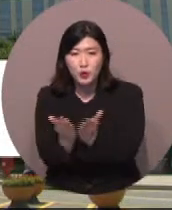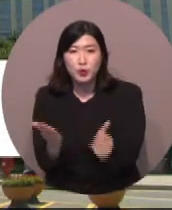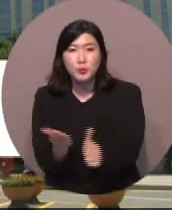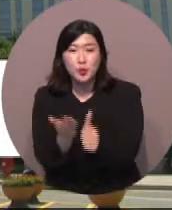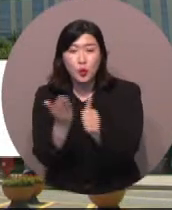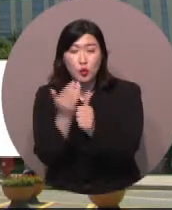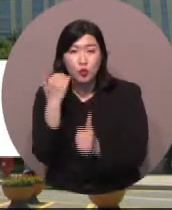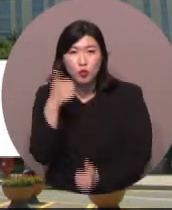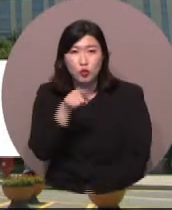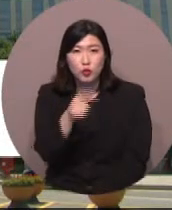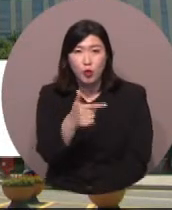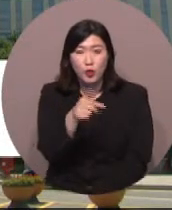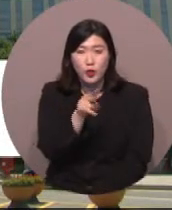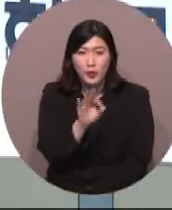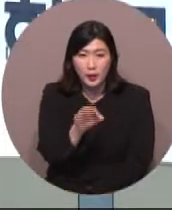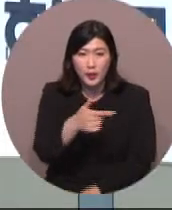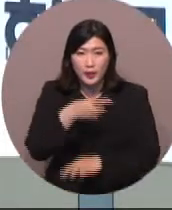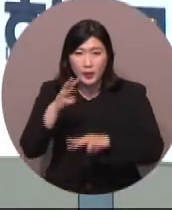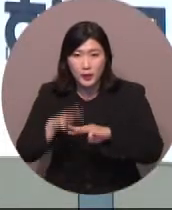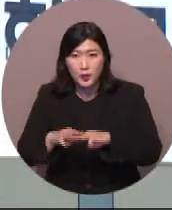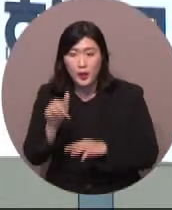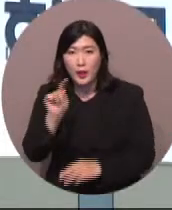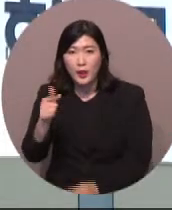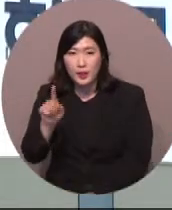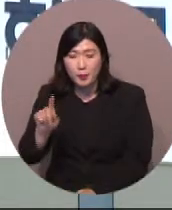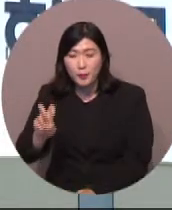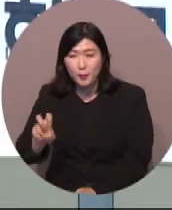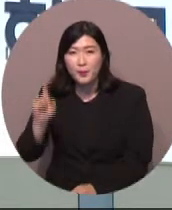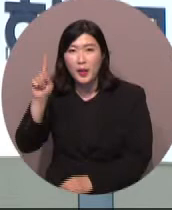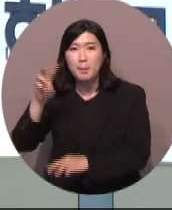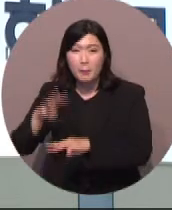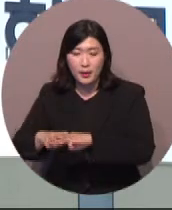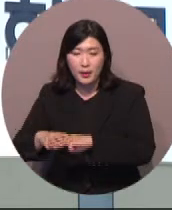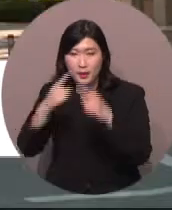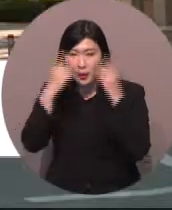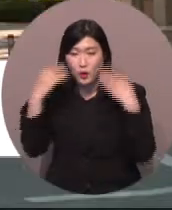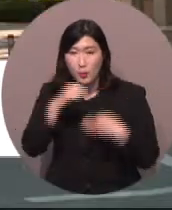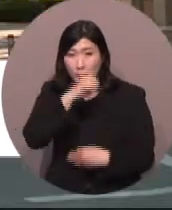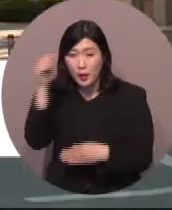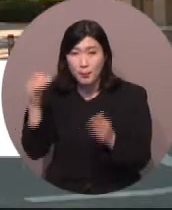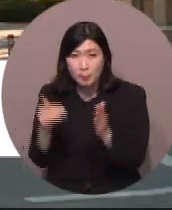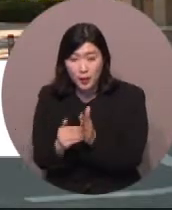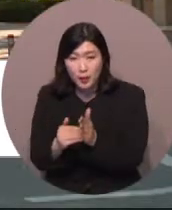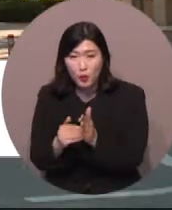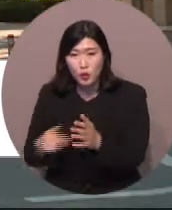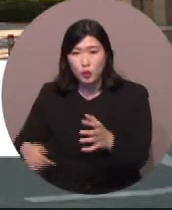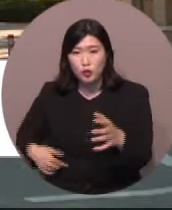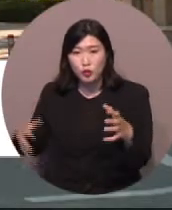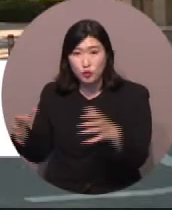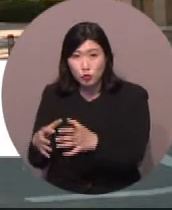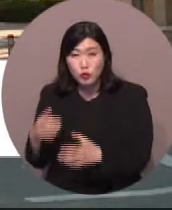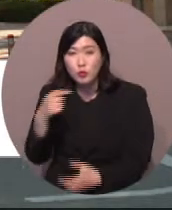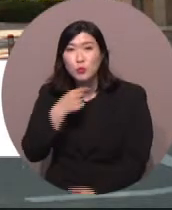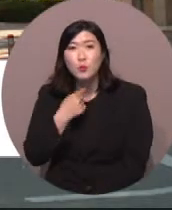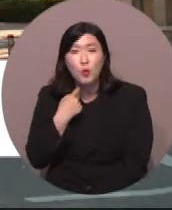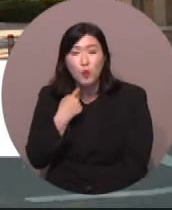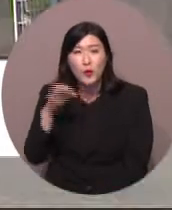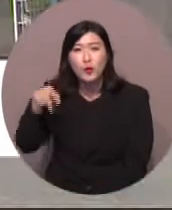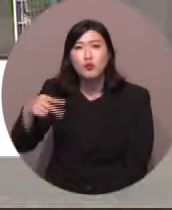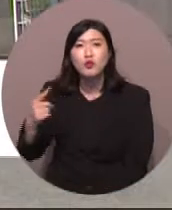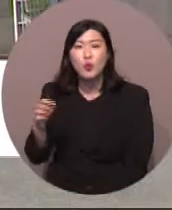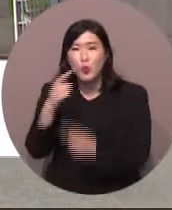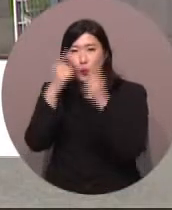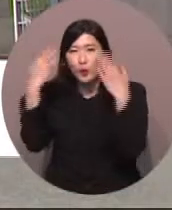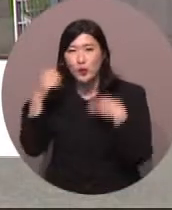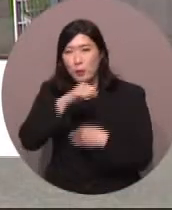부분에선 건양대 대전 돼 한남대 한밭대 가 협력 기반 구축 형 부분에서는 모건 대화 우송대 가